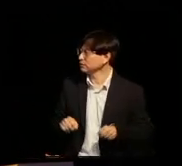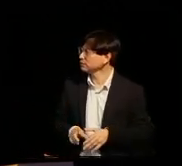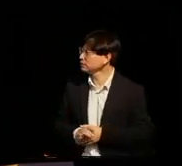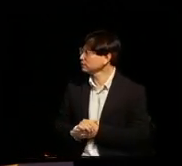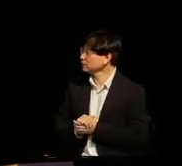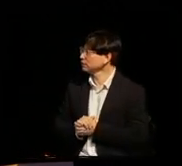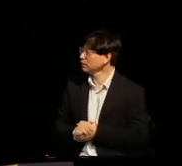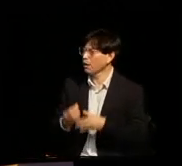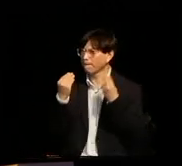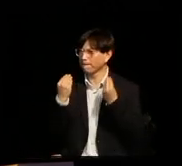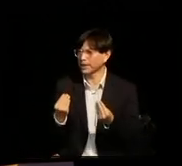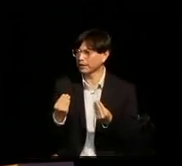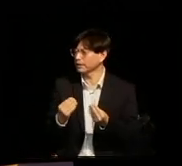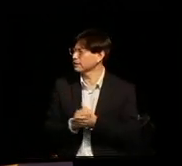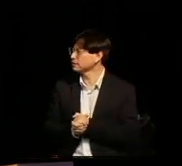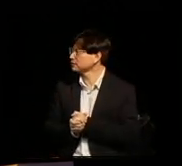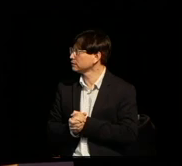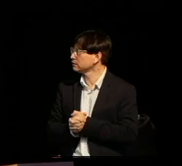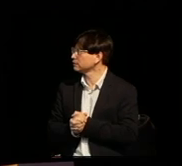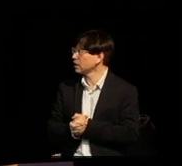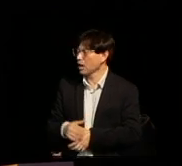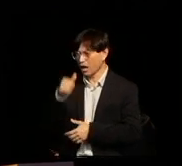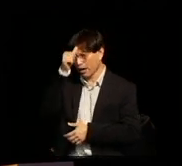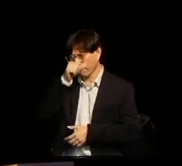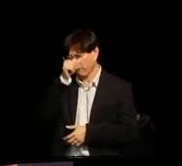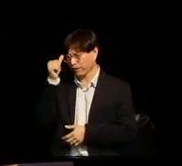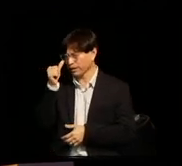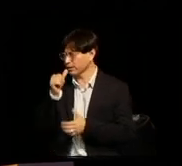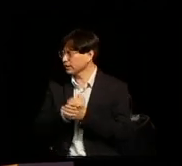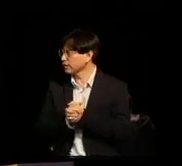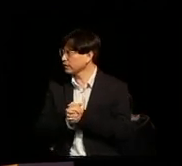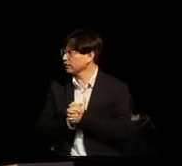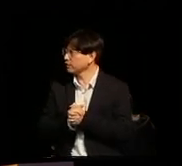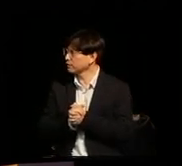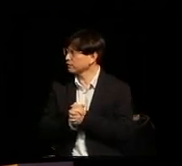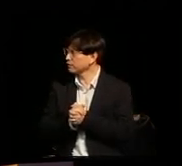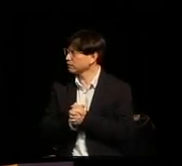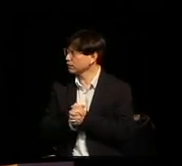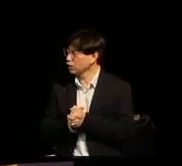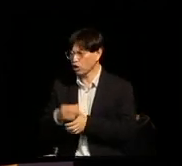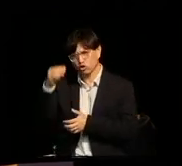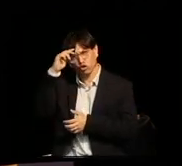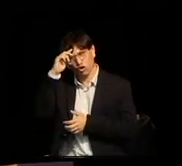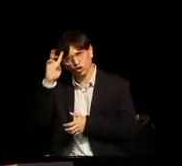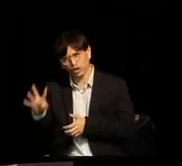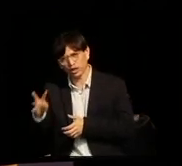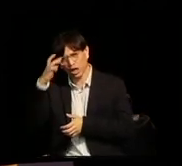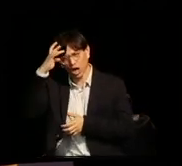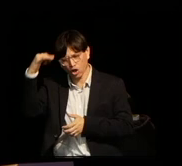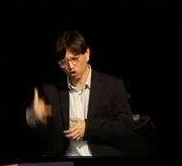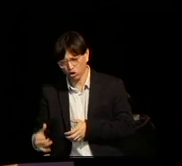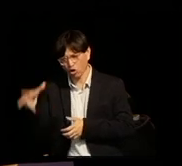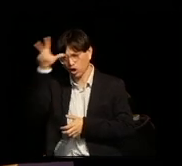Fede perché la questione della Fede non è una questione anzitutto cognitiva Cioè non è questione di